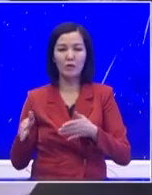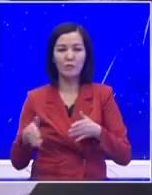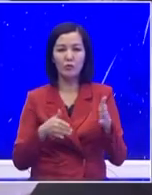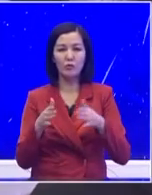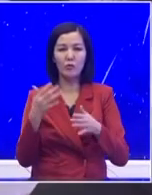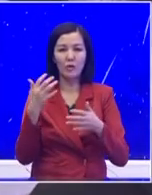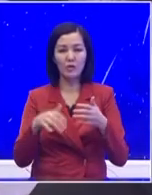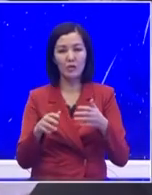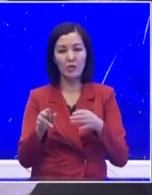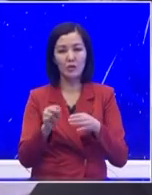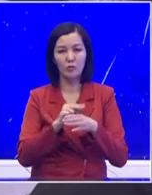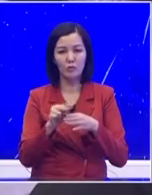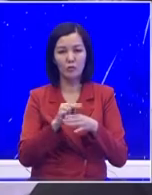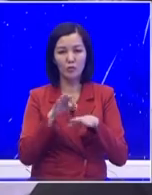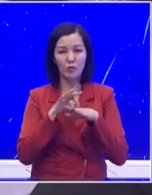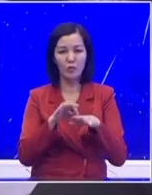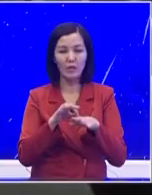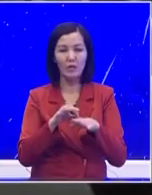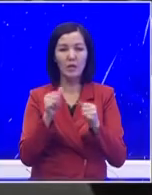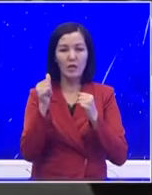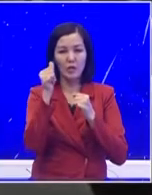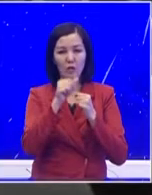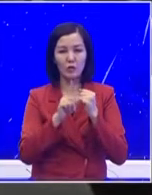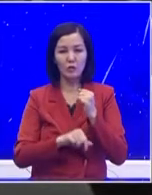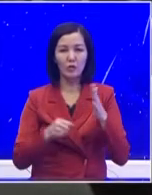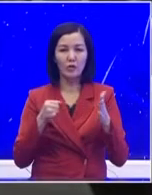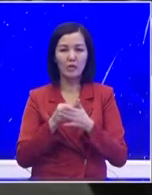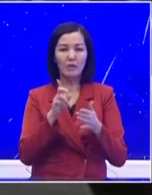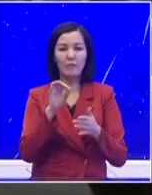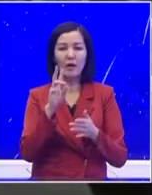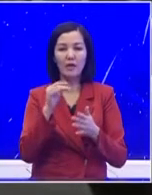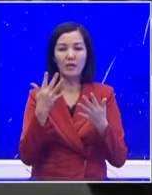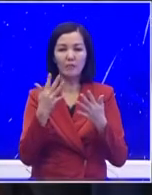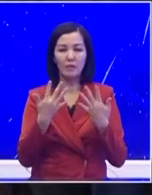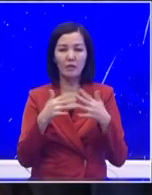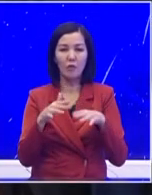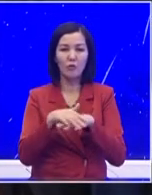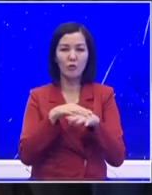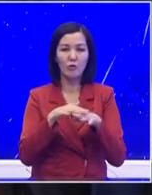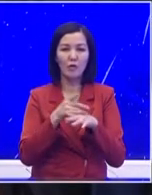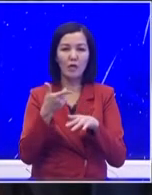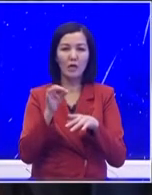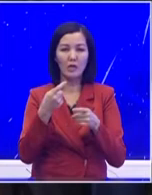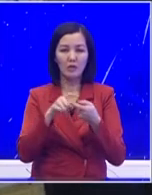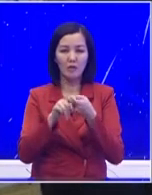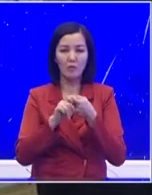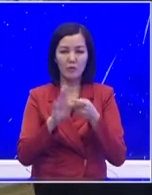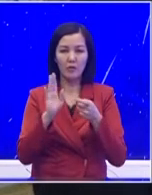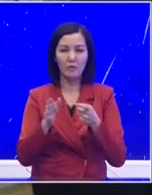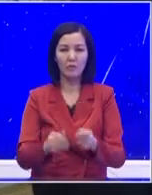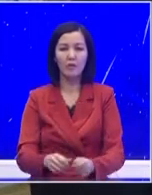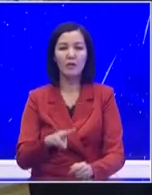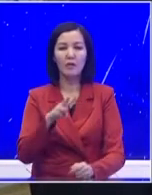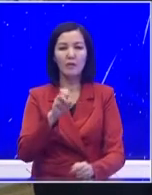орташа жөндеуден өткен. Ал биыл жыл соңына дейін Бақанас бастаған 5 елді мекен тұрғындары көгілдір отынға қосылмақ. Малайсары